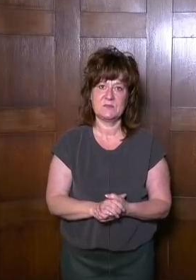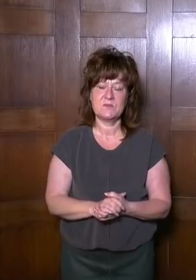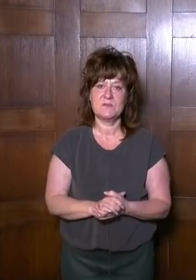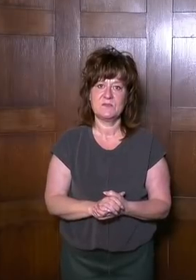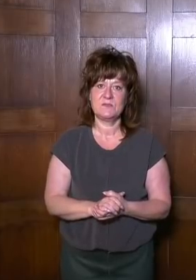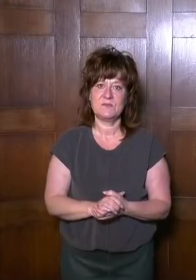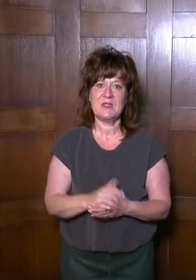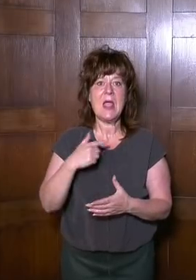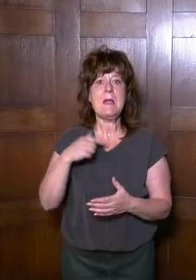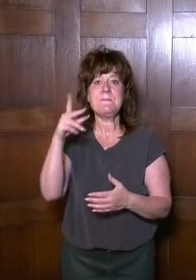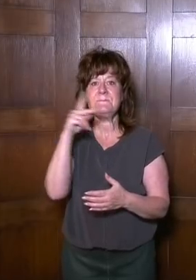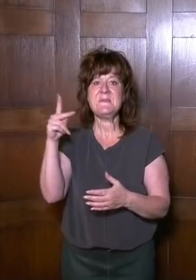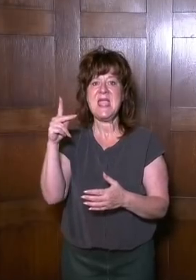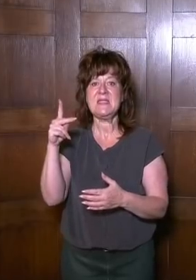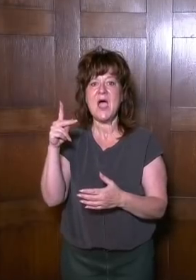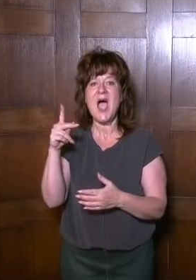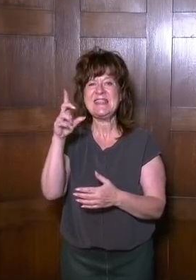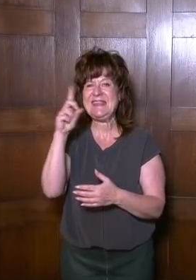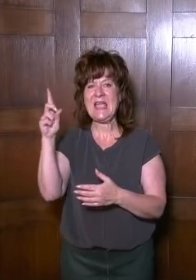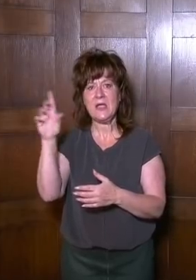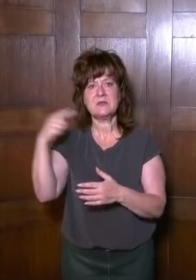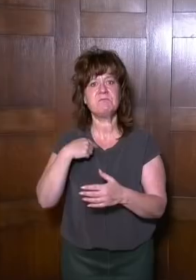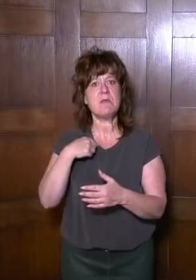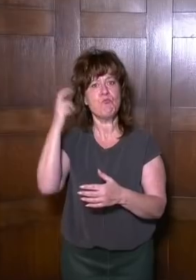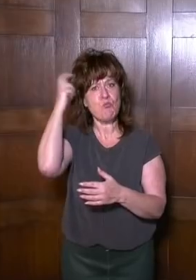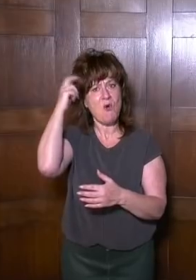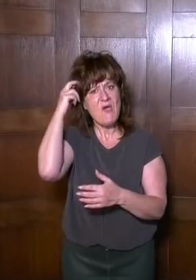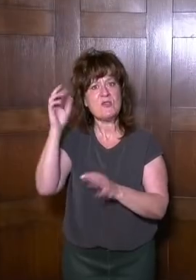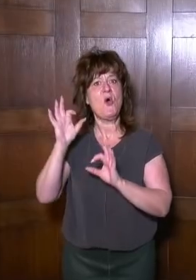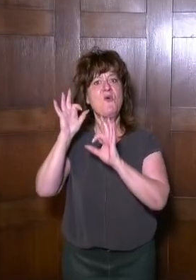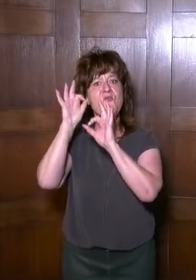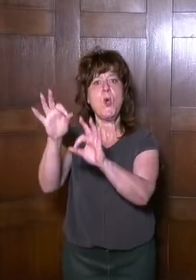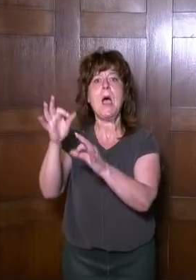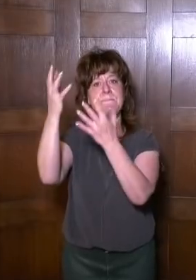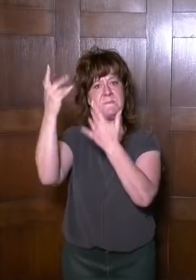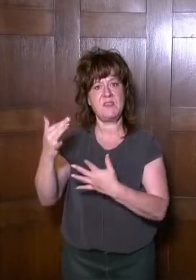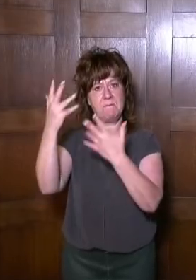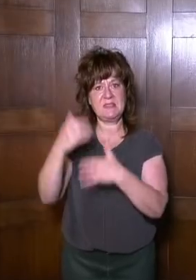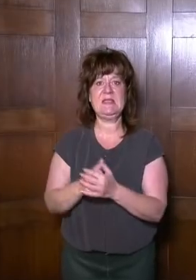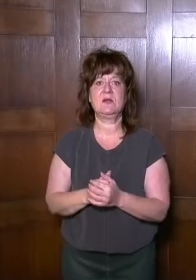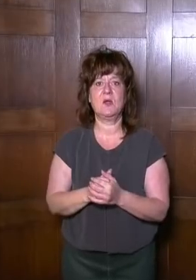Ich bin Peter Dierich, emeritierter Professor für Mathematik und habe jahrelang